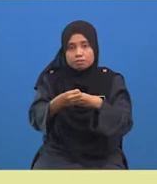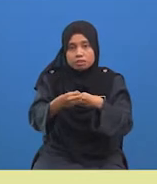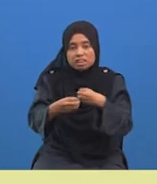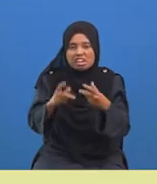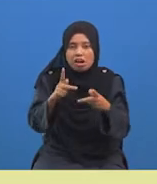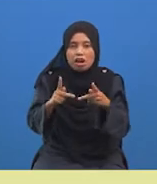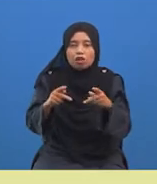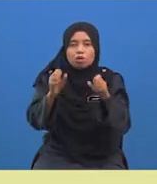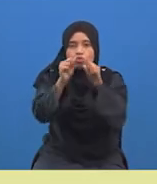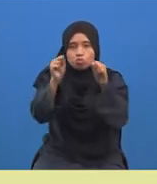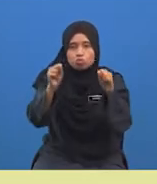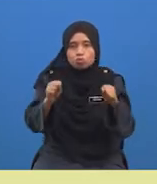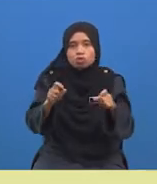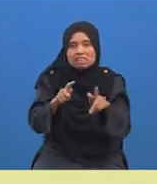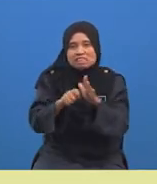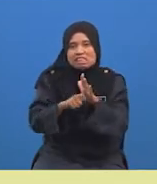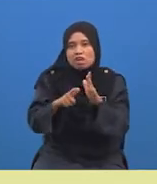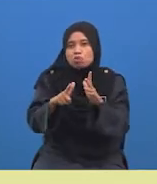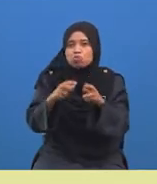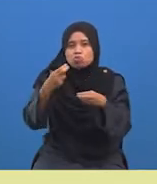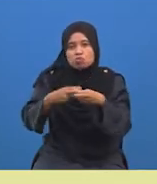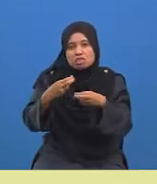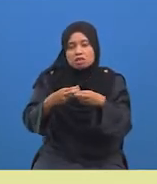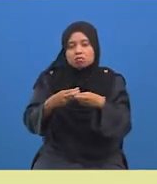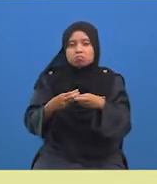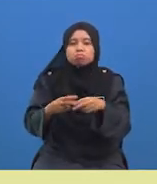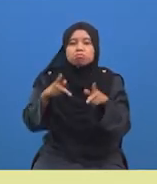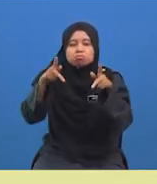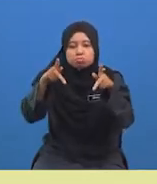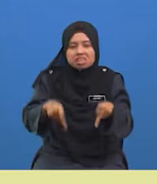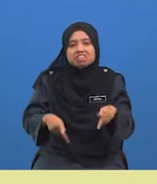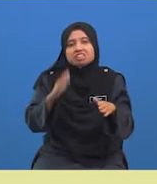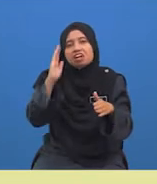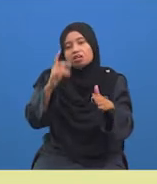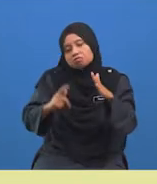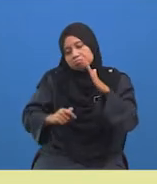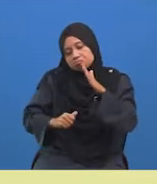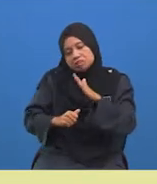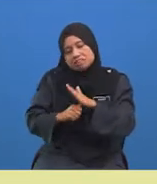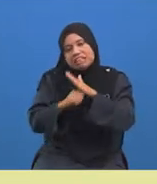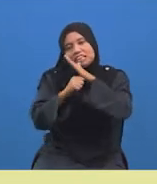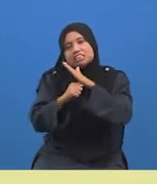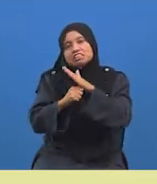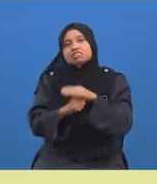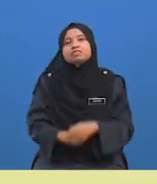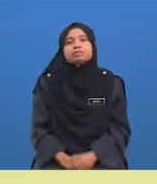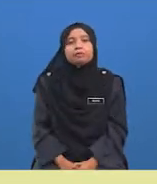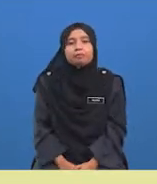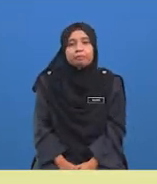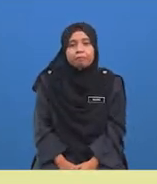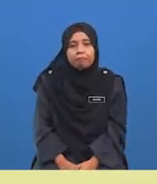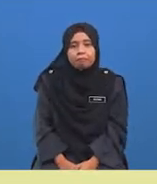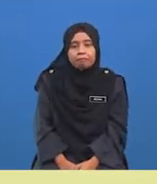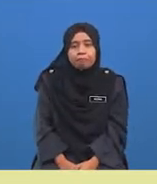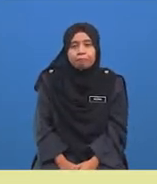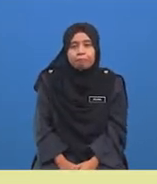terlalu rigid akan menyebabkan pekerja rasa tertekan. Pelajar mendapat markah untuk huraian